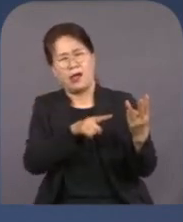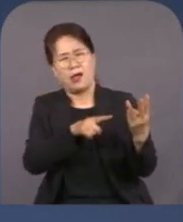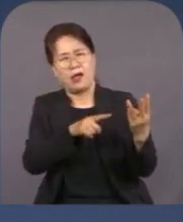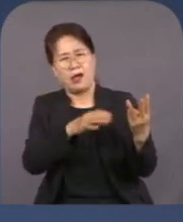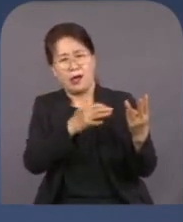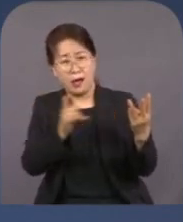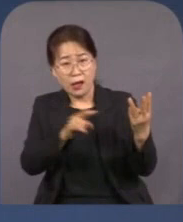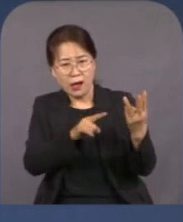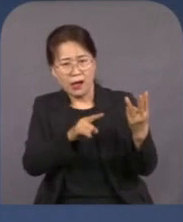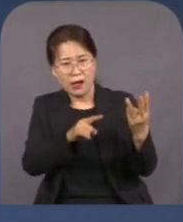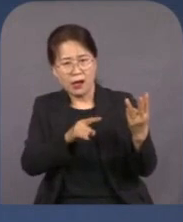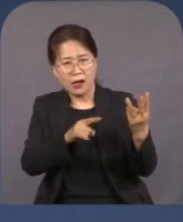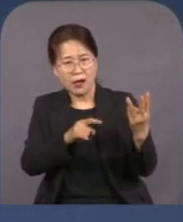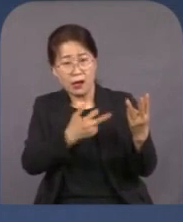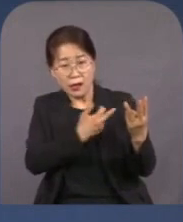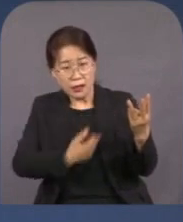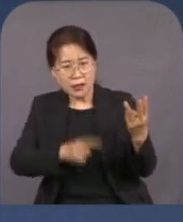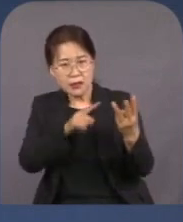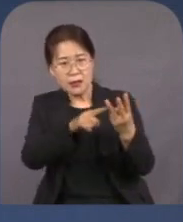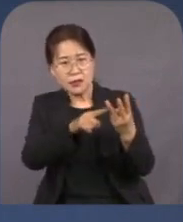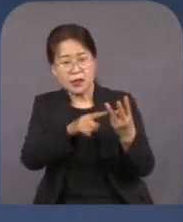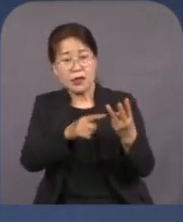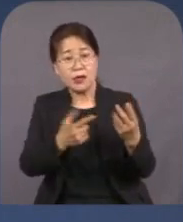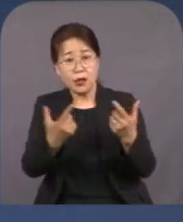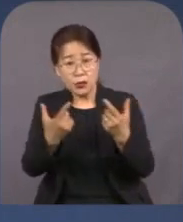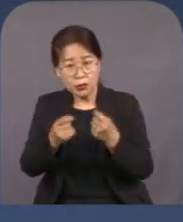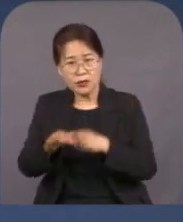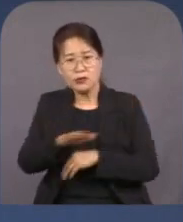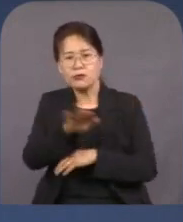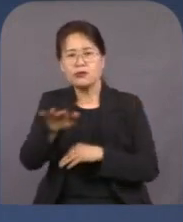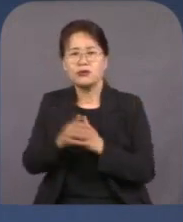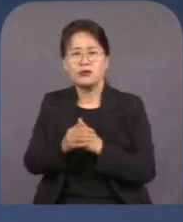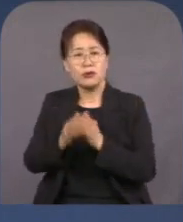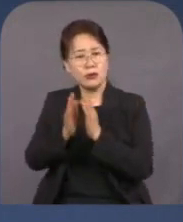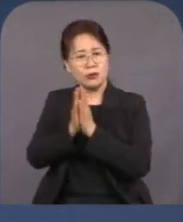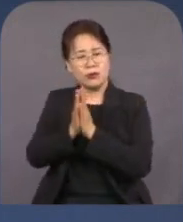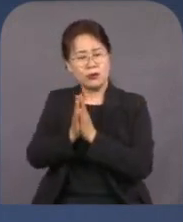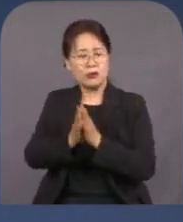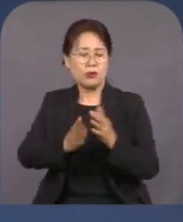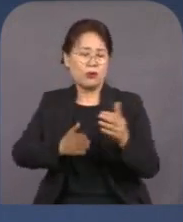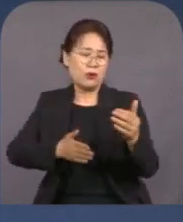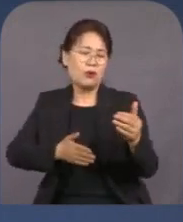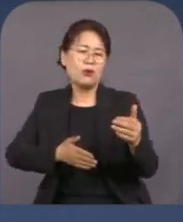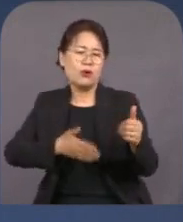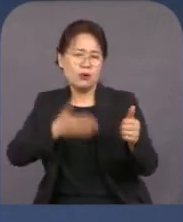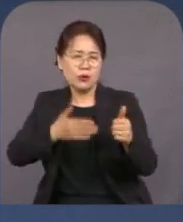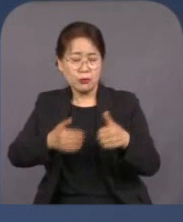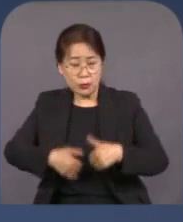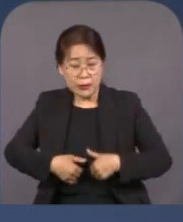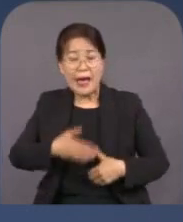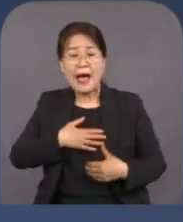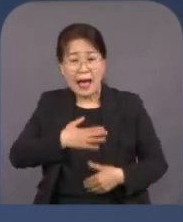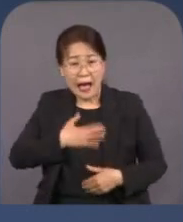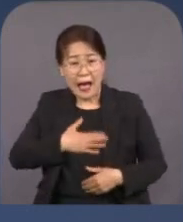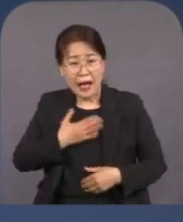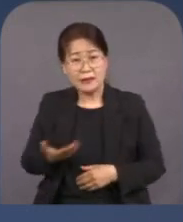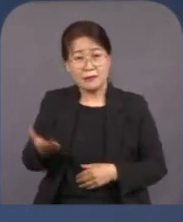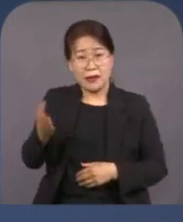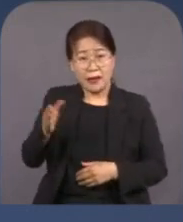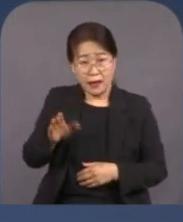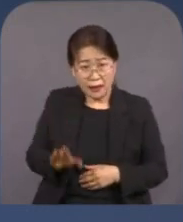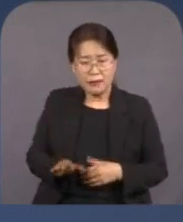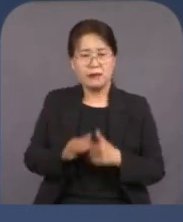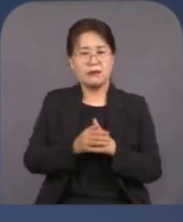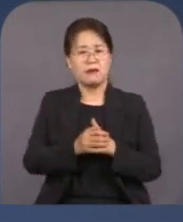여러분 예수님의 제자들과 동일하게 우리들도 기도를 부탁을 받고 기도의 필요성을 알고 있으면서도